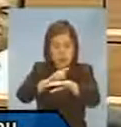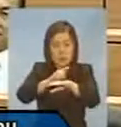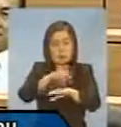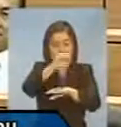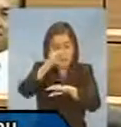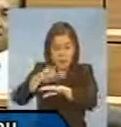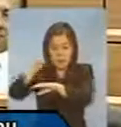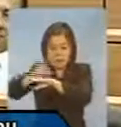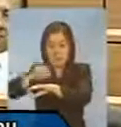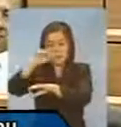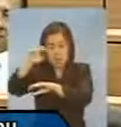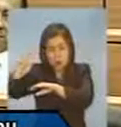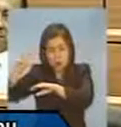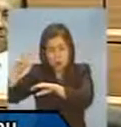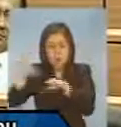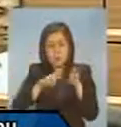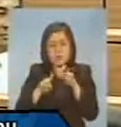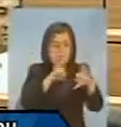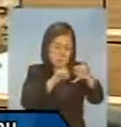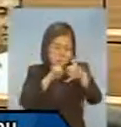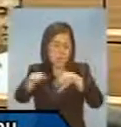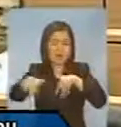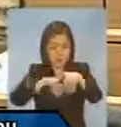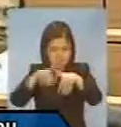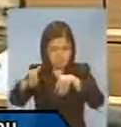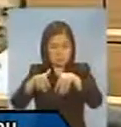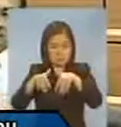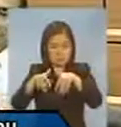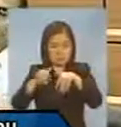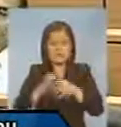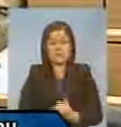ณว่าก็สนุกดีเหมือนกับมาลองงาน มาเรียนรู้งานให